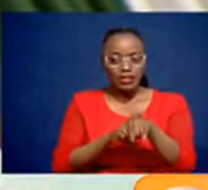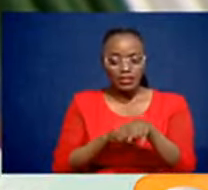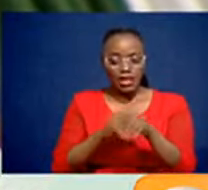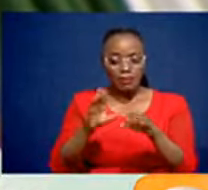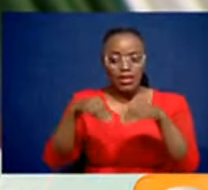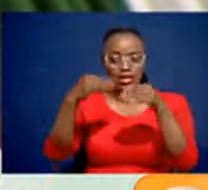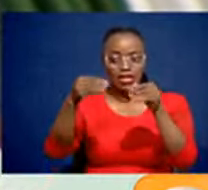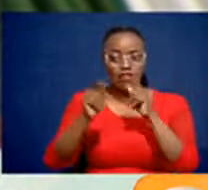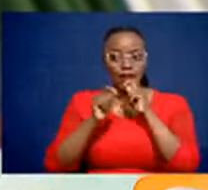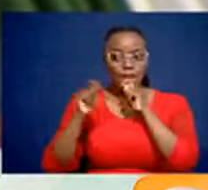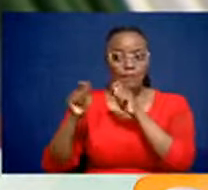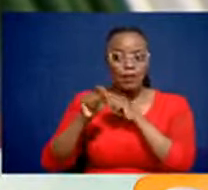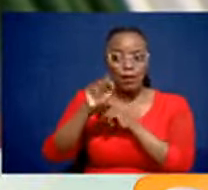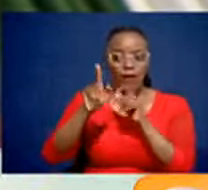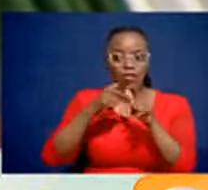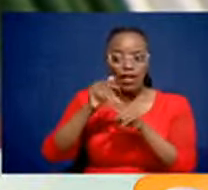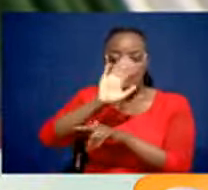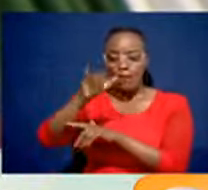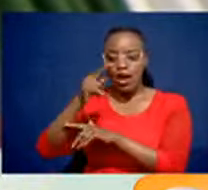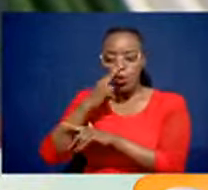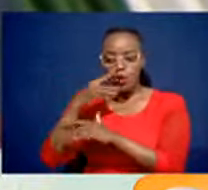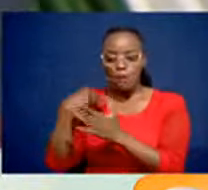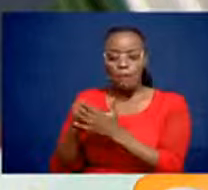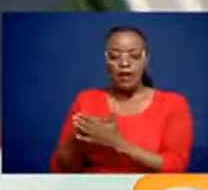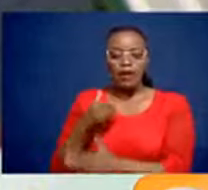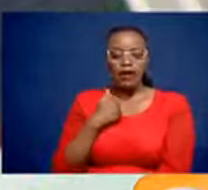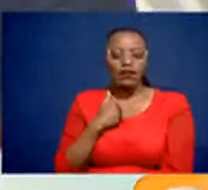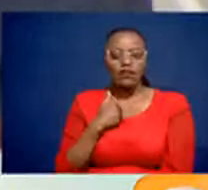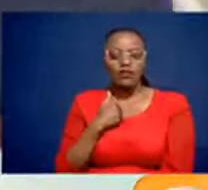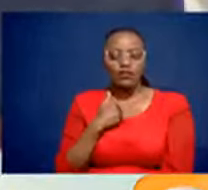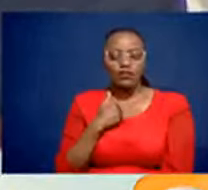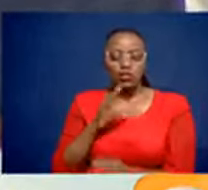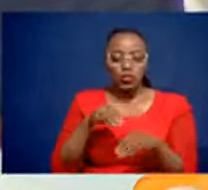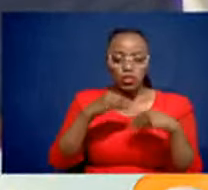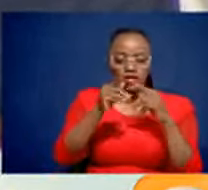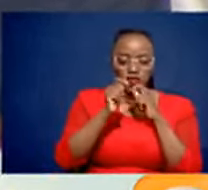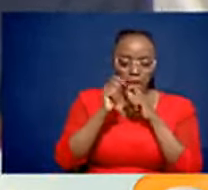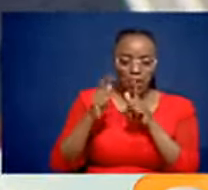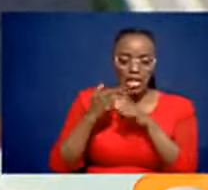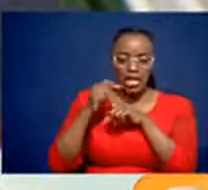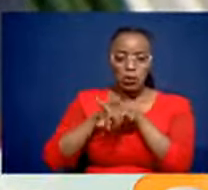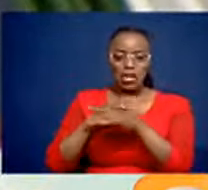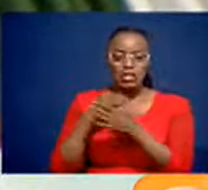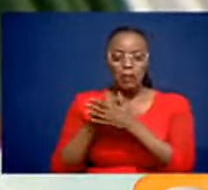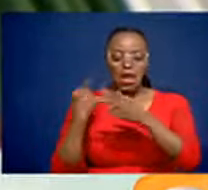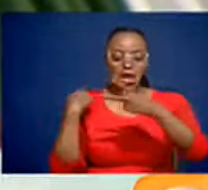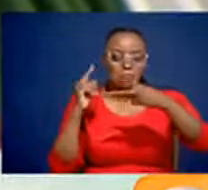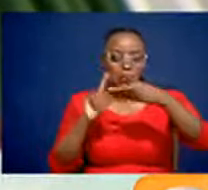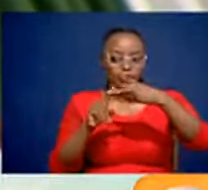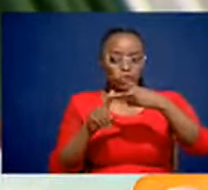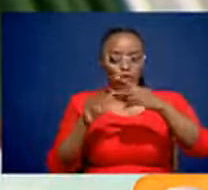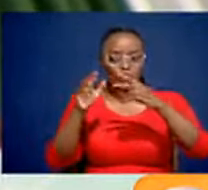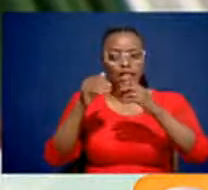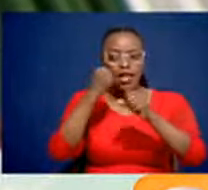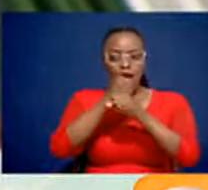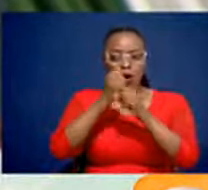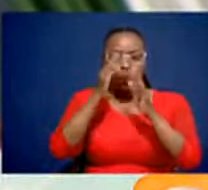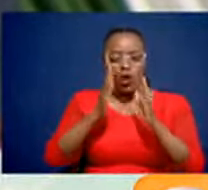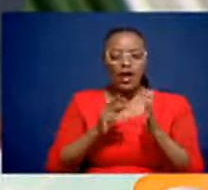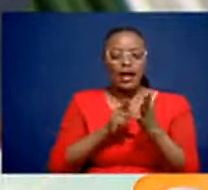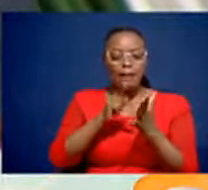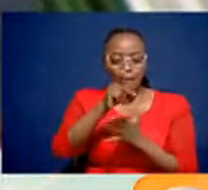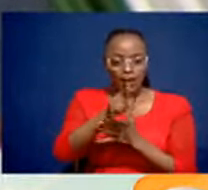akipeleka miwa yake arudi nyumbani na pesa yake. Ya pili, wafanyikazi